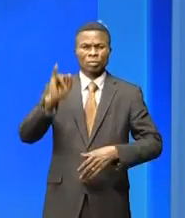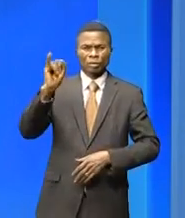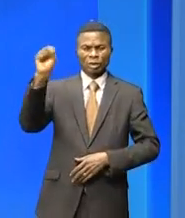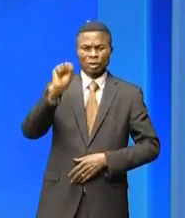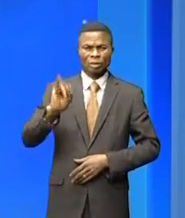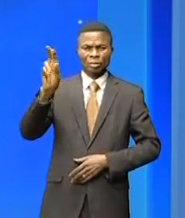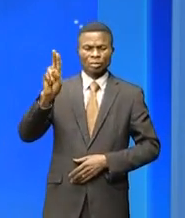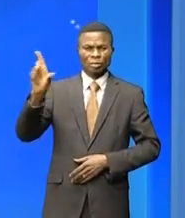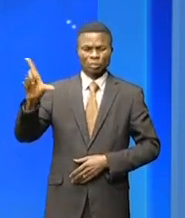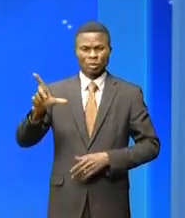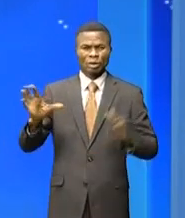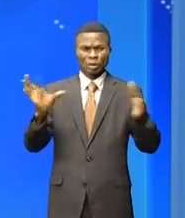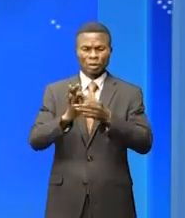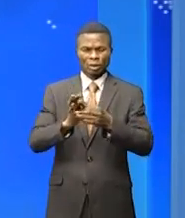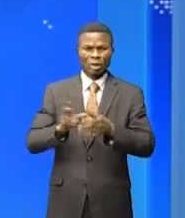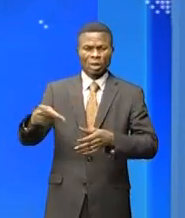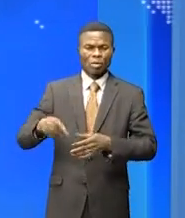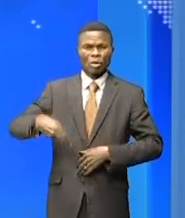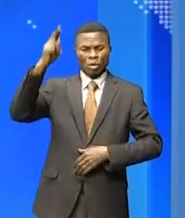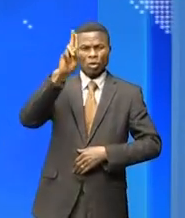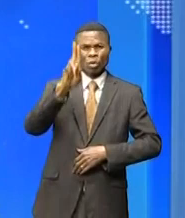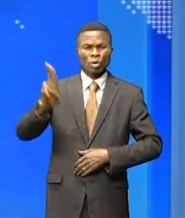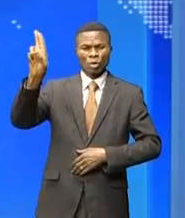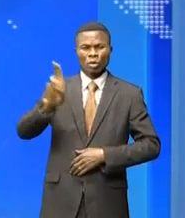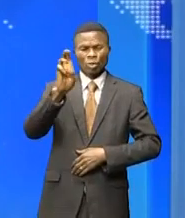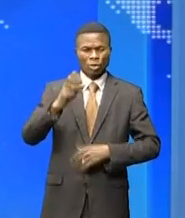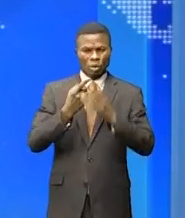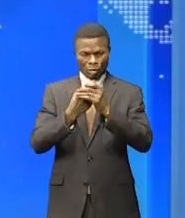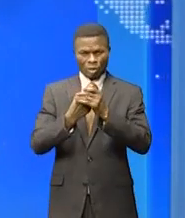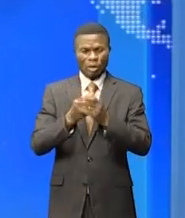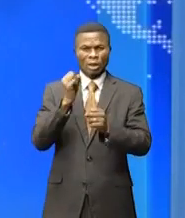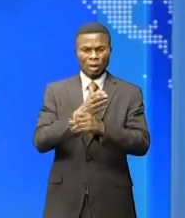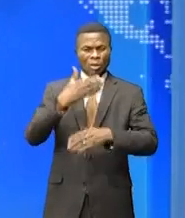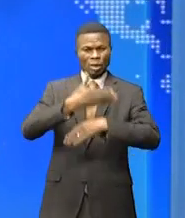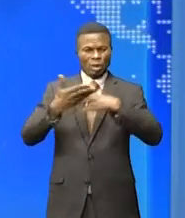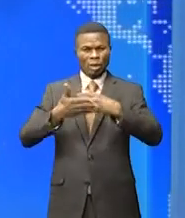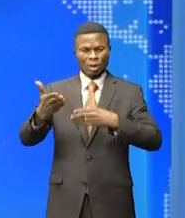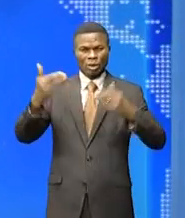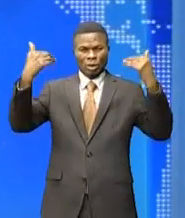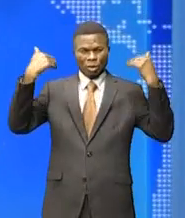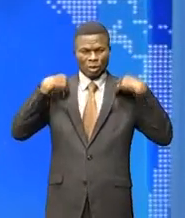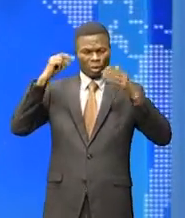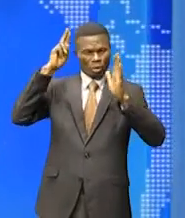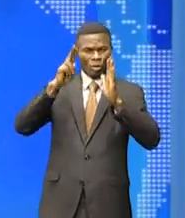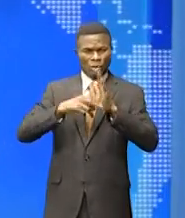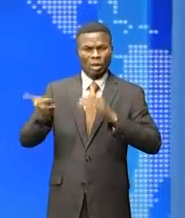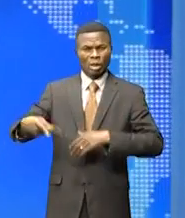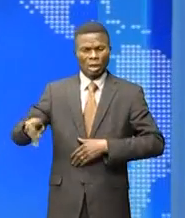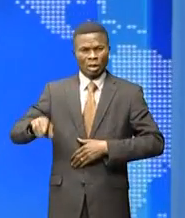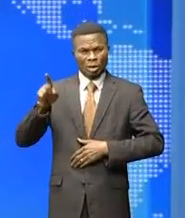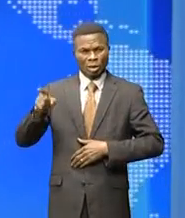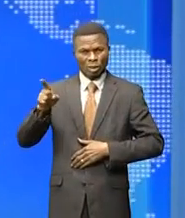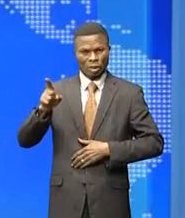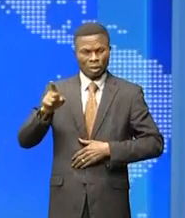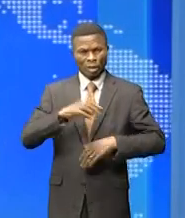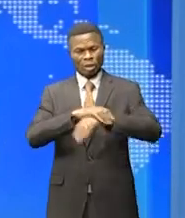Isiro-Bolé-Bolé reliant la province du Haut-Touélé à celle de la Tchopo sera bientôt réaménagée. Le chef du gouvernement provincial a